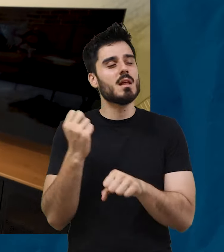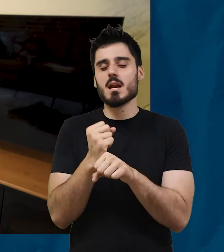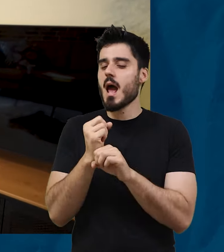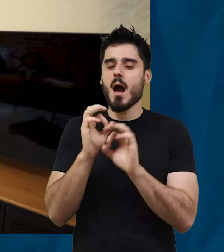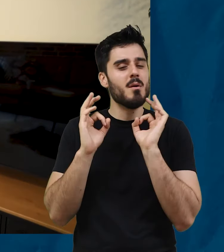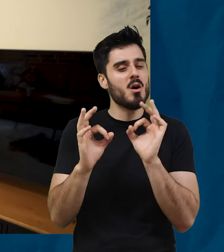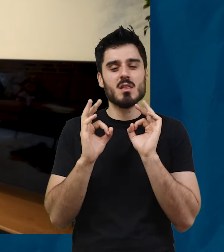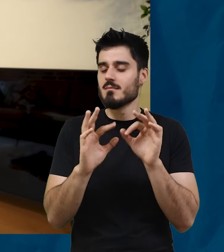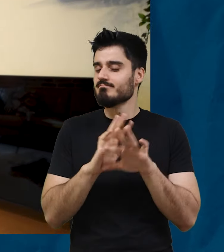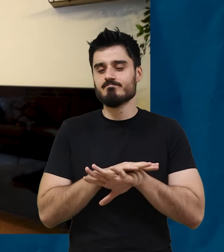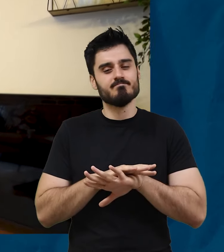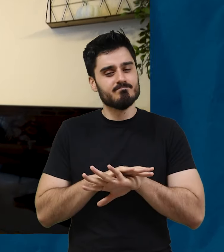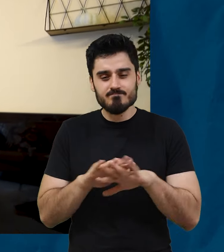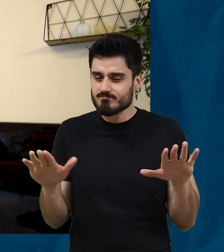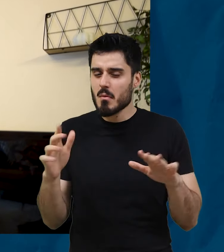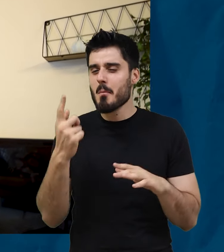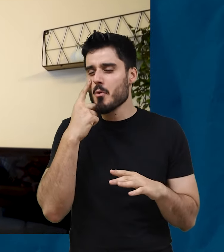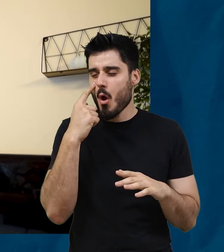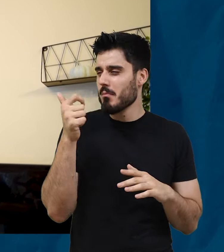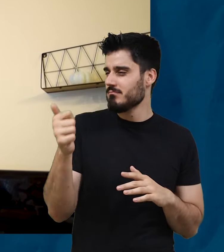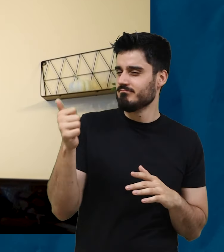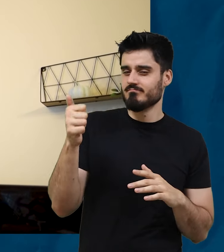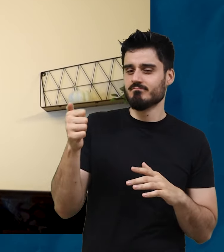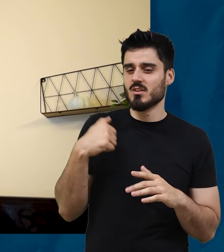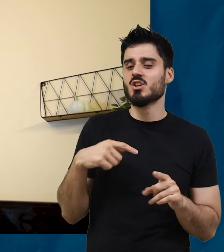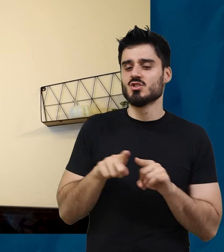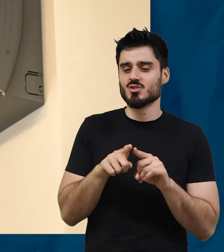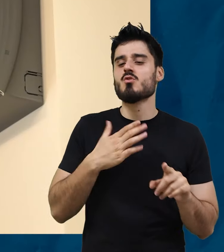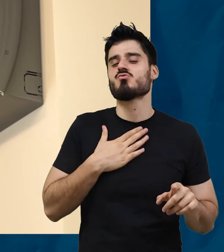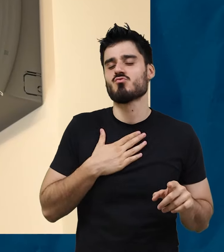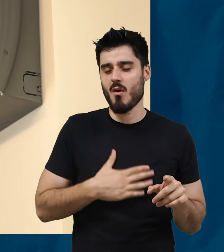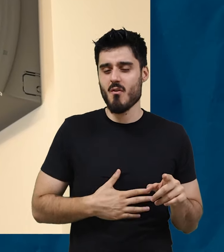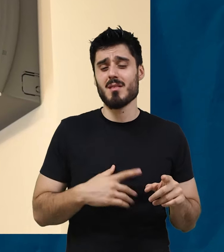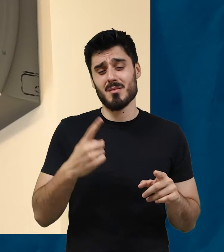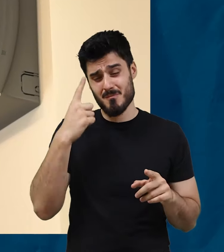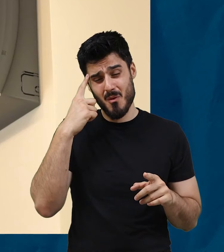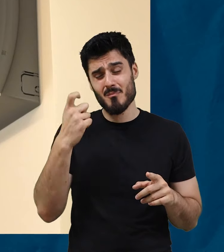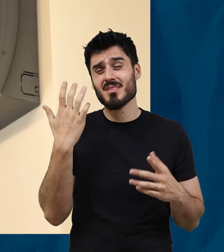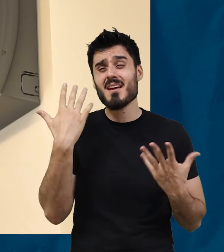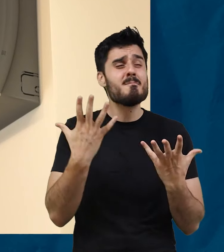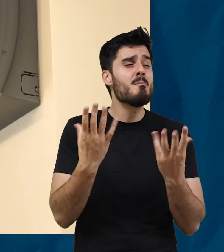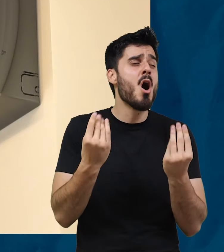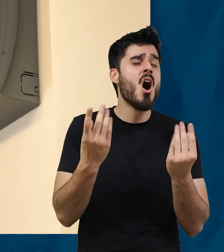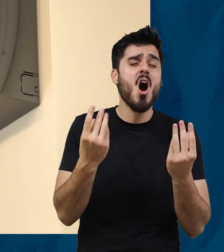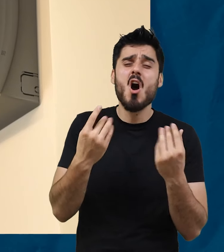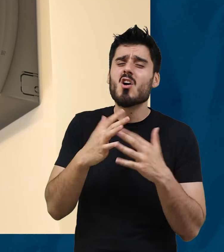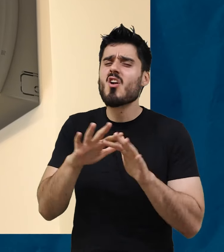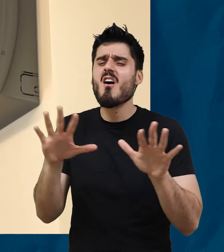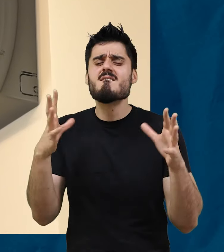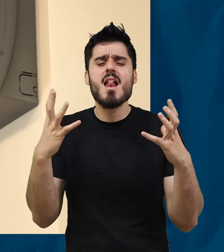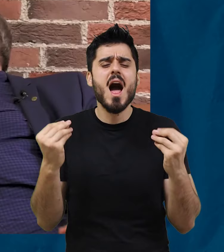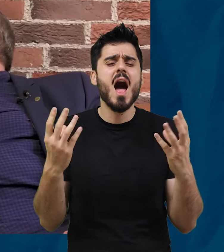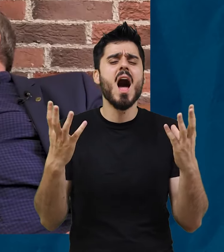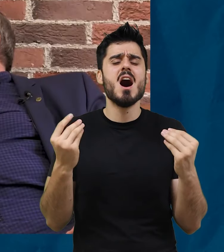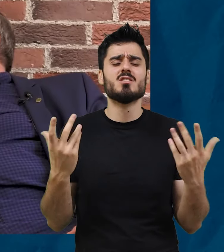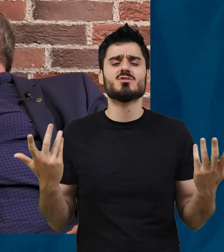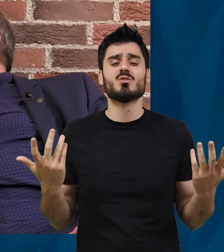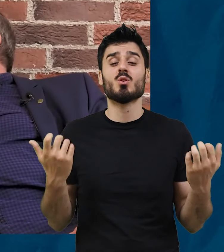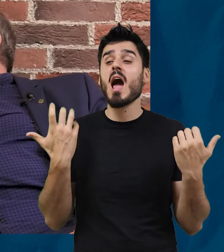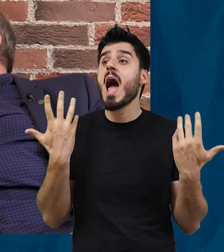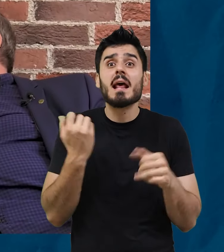отоплението и охлаждането. Тук вече го изтествахме няколко пъти. Аз също съм доволен. А ти знаеш колко беше мокро и важно, тъй като беше чисто нов блок. Как